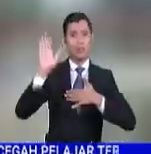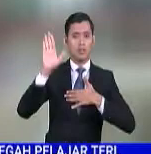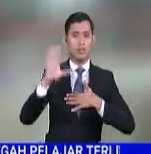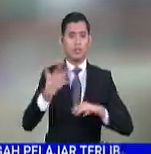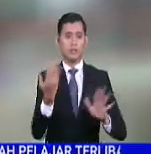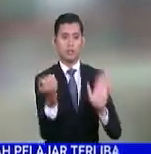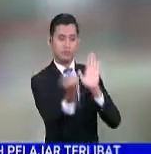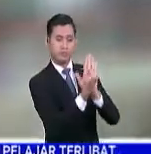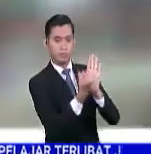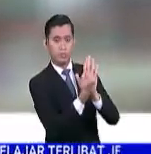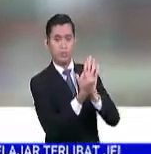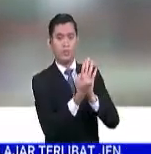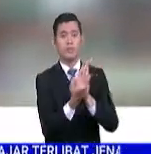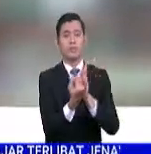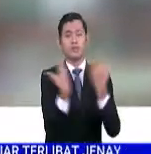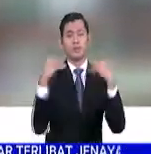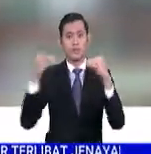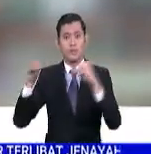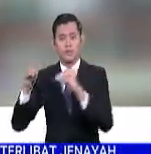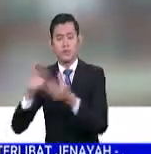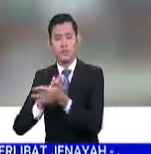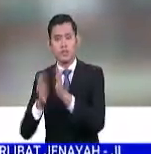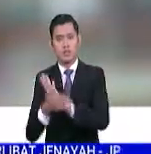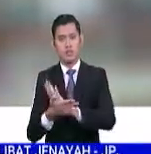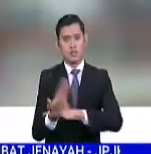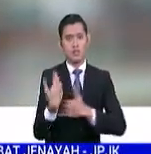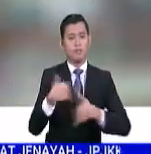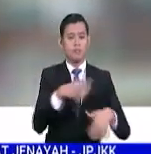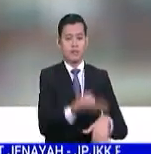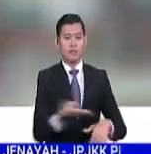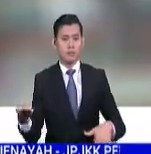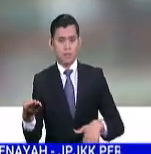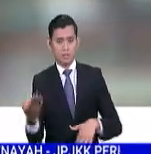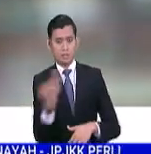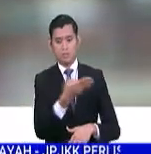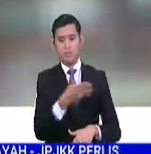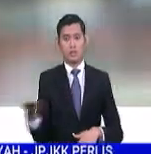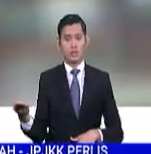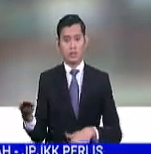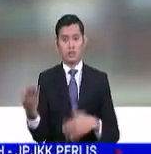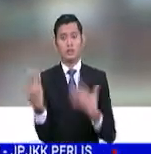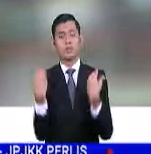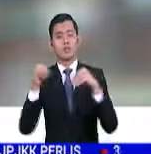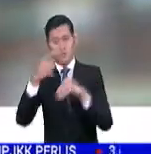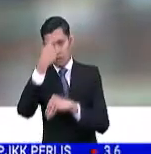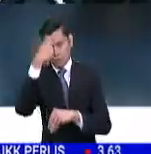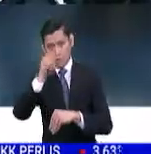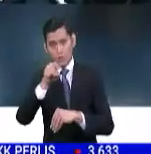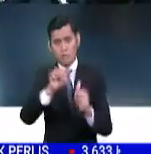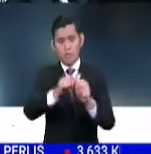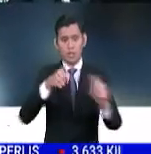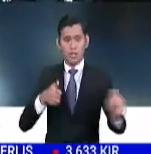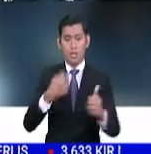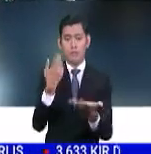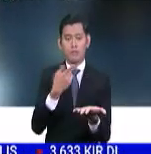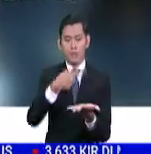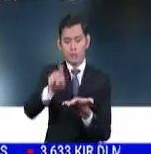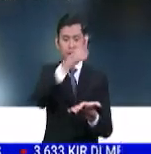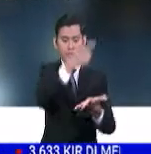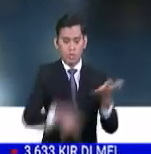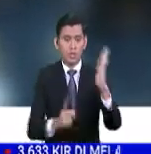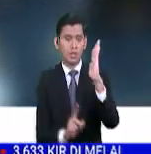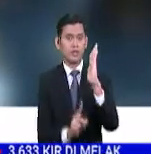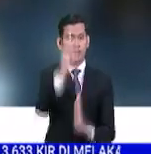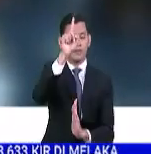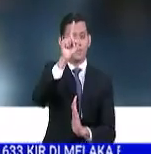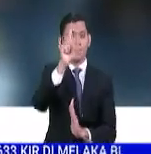melabelkan dagangan sebagai aksesori kabinet di dalam barang kastam bagi mengelak cukai tinggi. Seorang lelaki